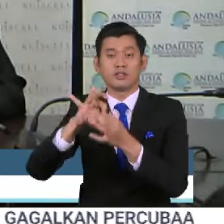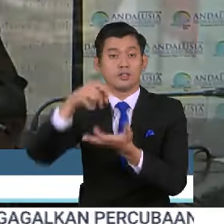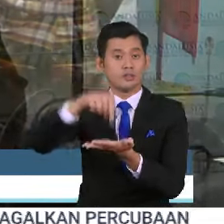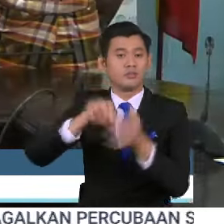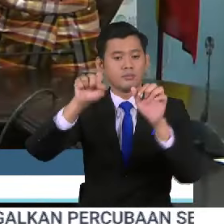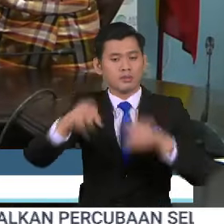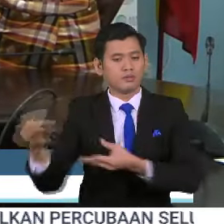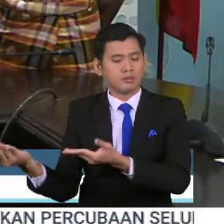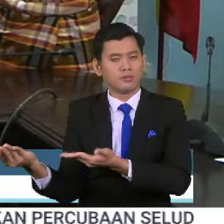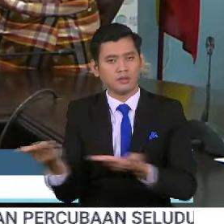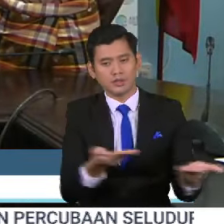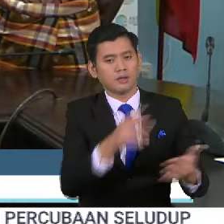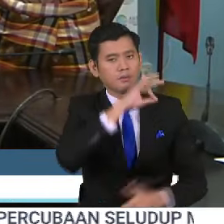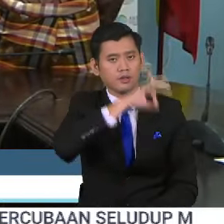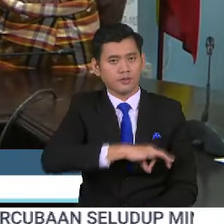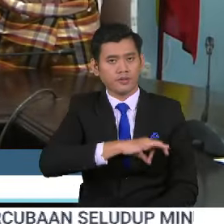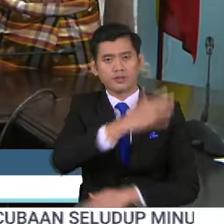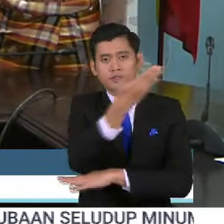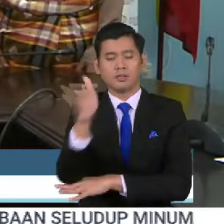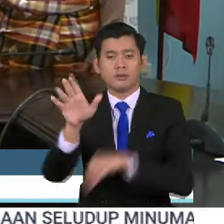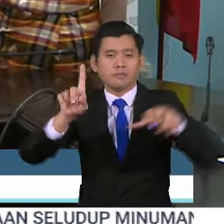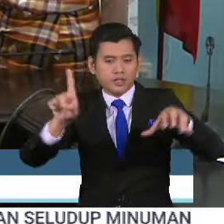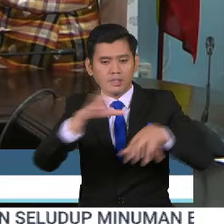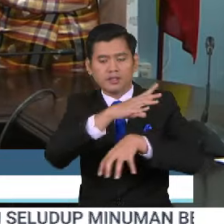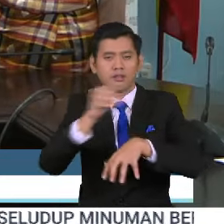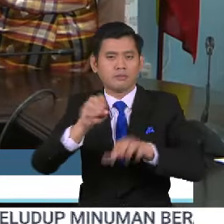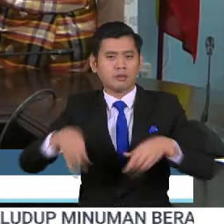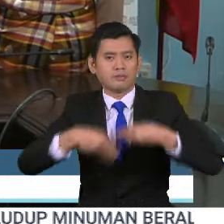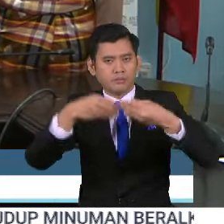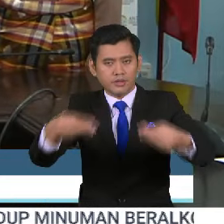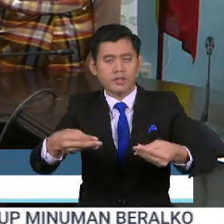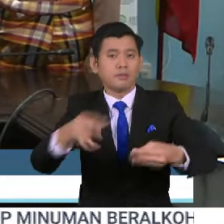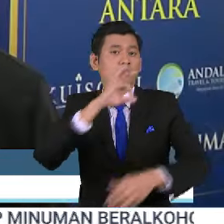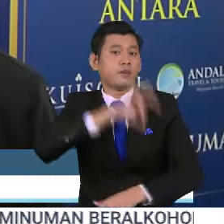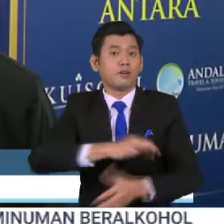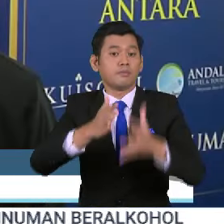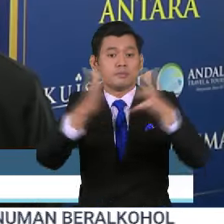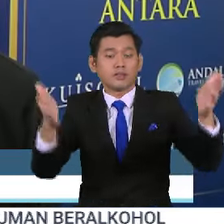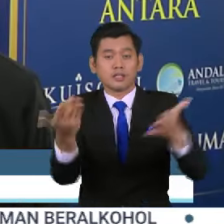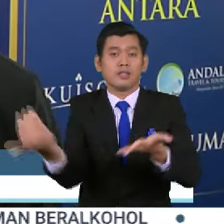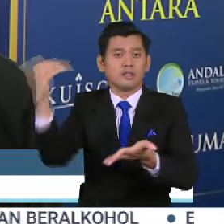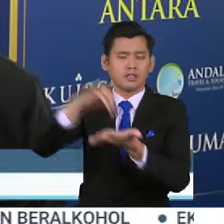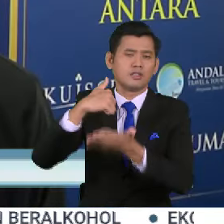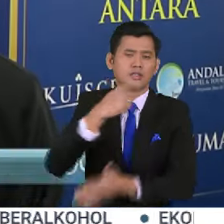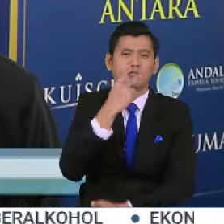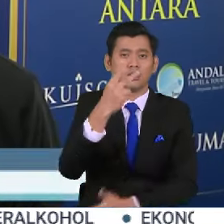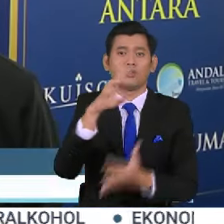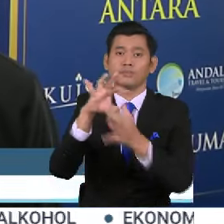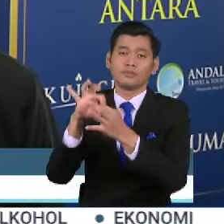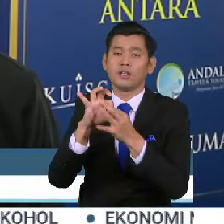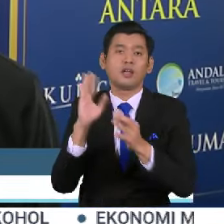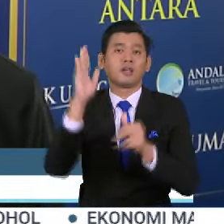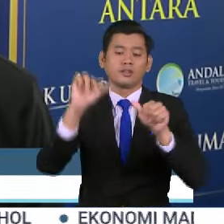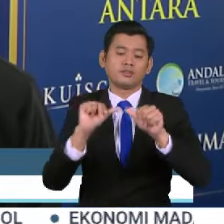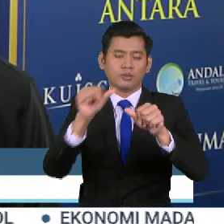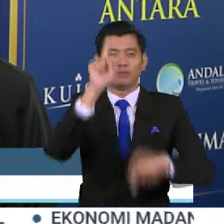Madinah tetap lebih tinggi serta image dan kredibility lebih besar jadi kami melihat kerjasama ini akan diteruskan